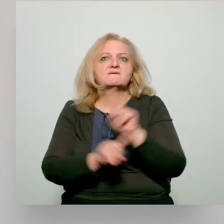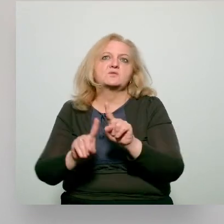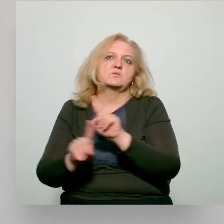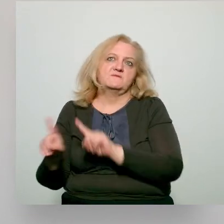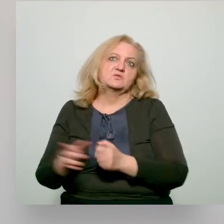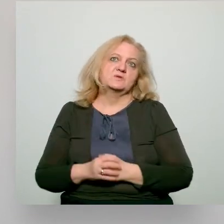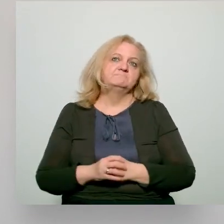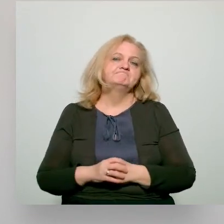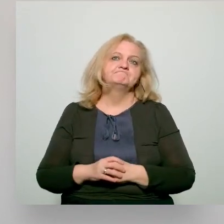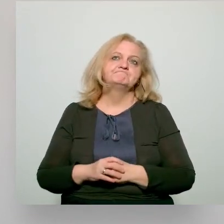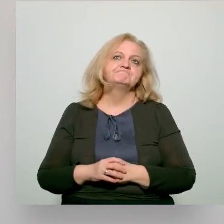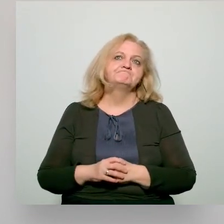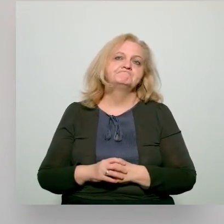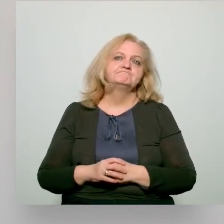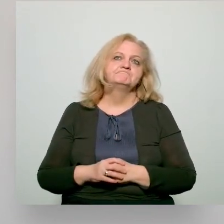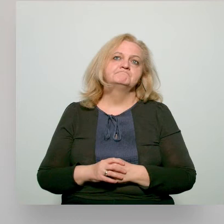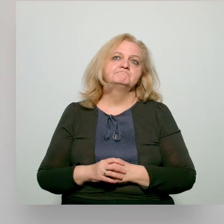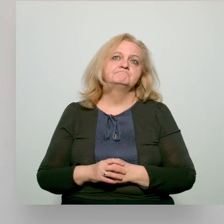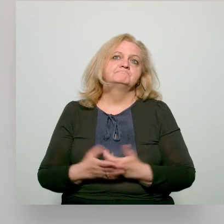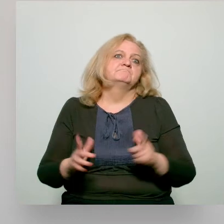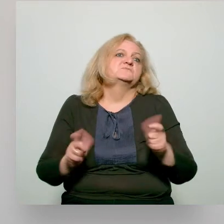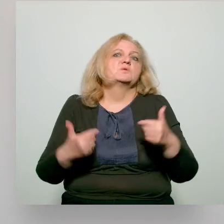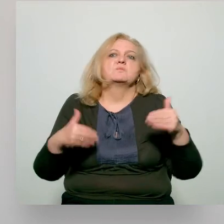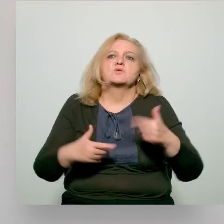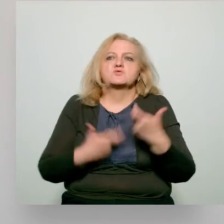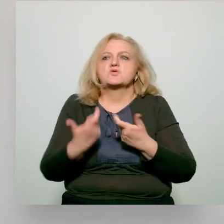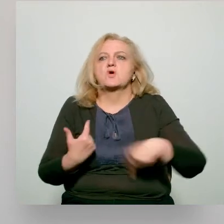bo jednocześnie kto każdy z nas może zrobić?